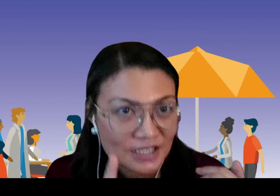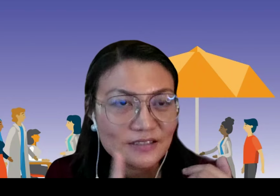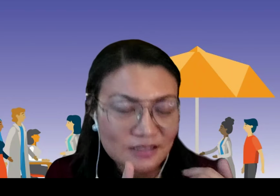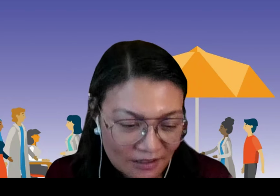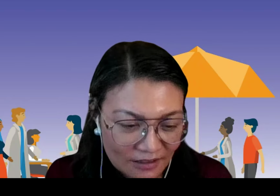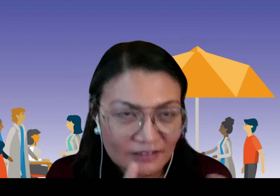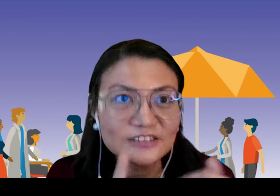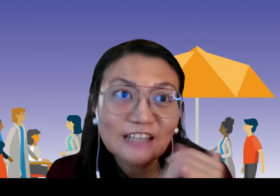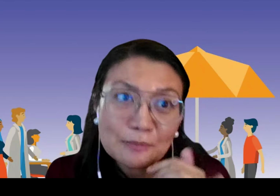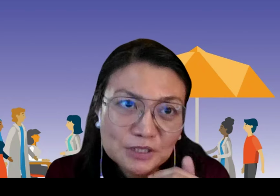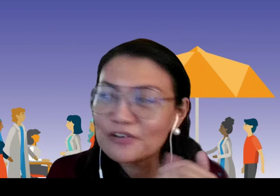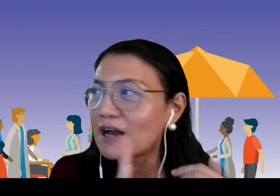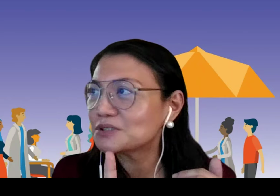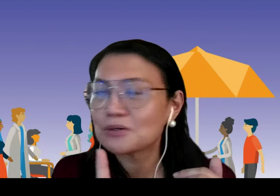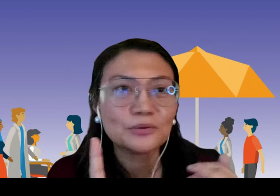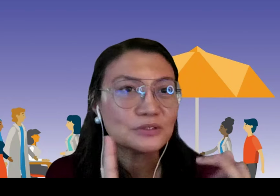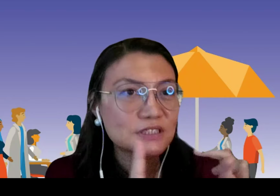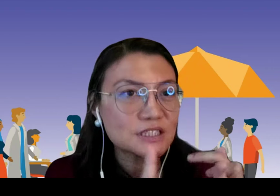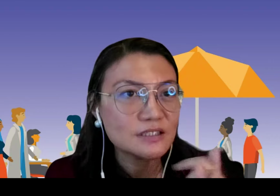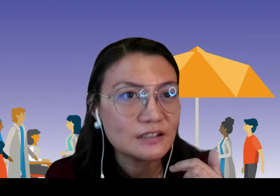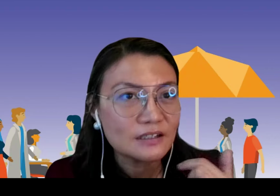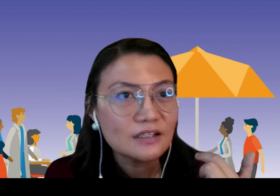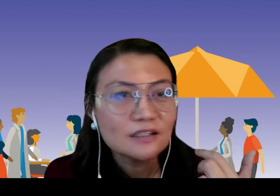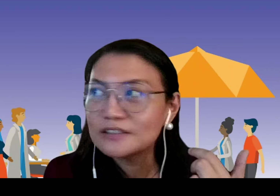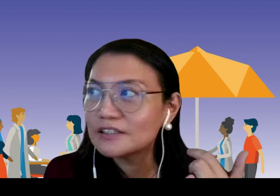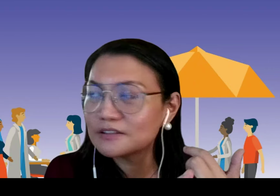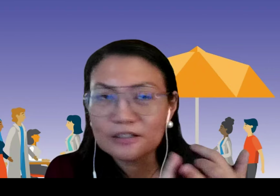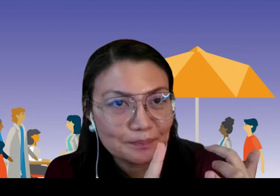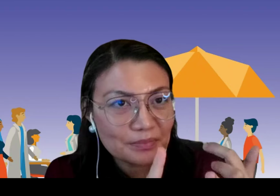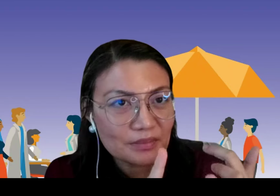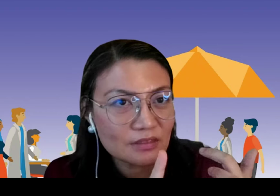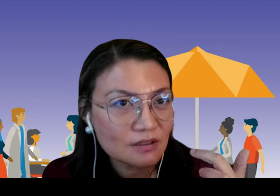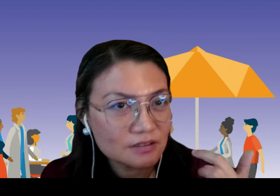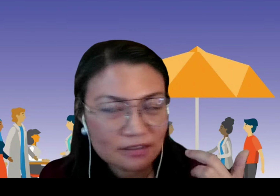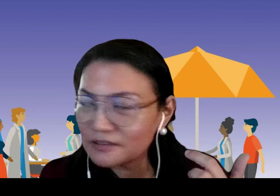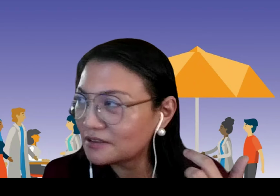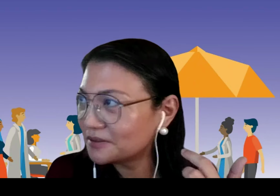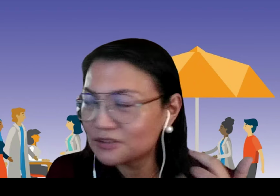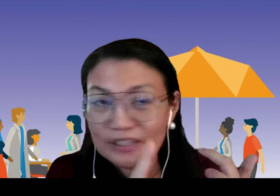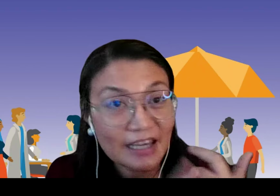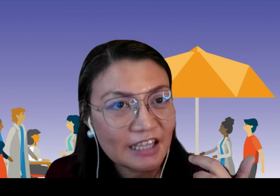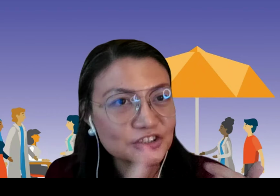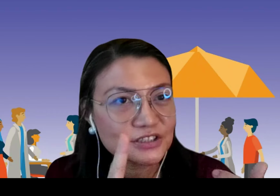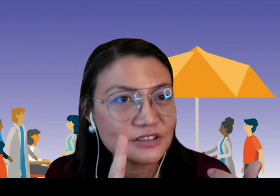quelque chose qui puisse nous faire nous cibler